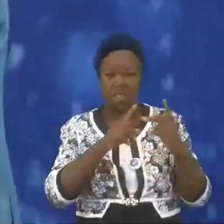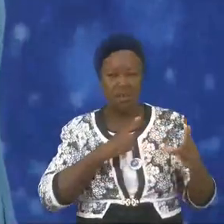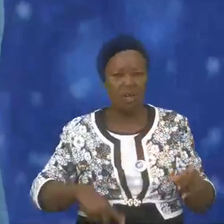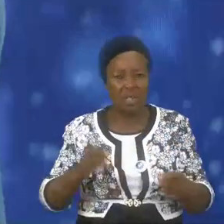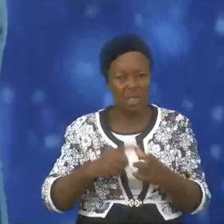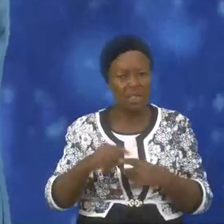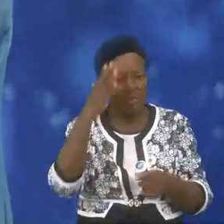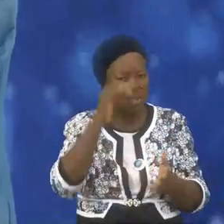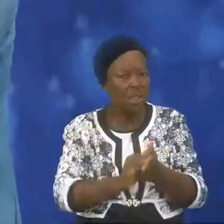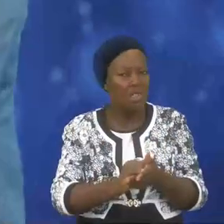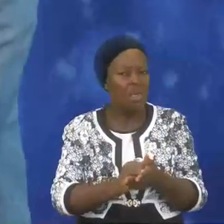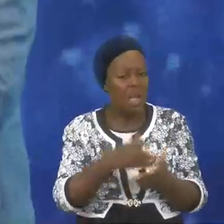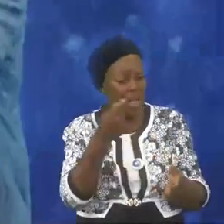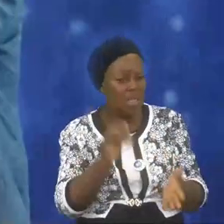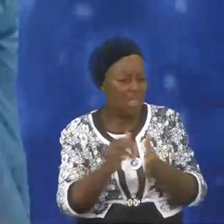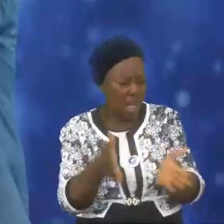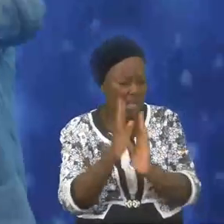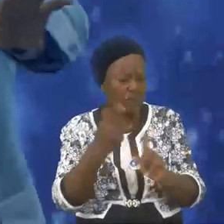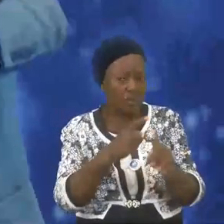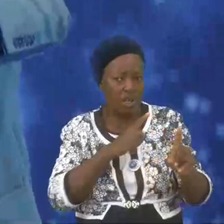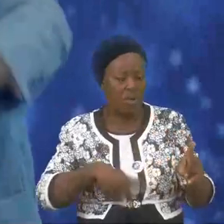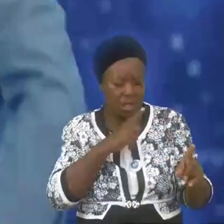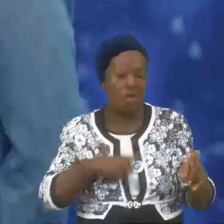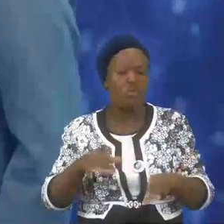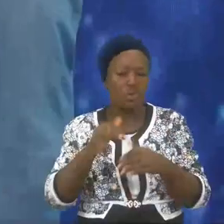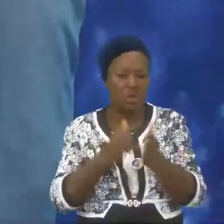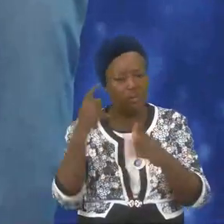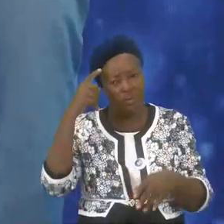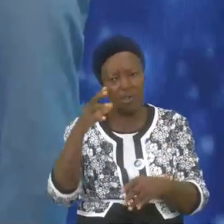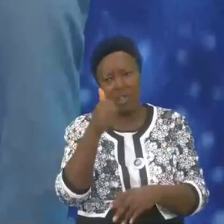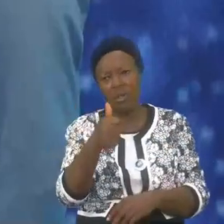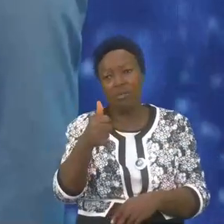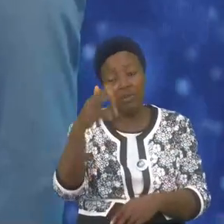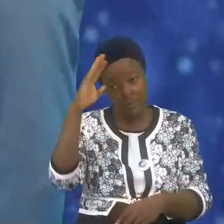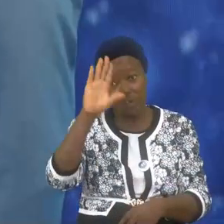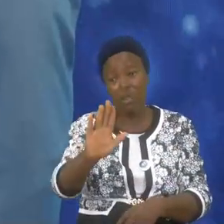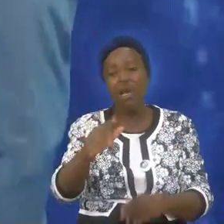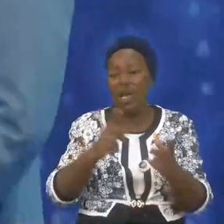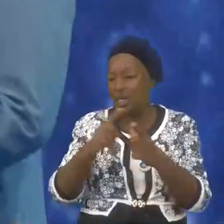accordera. Troisièmement, il avait la compassion